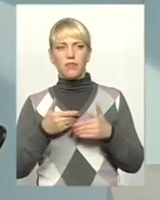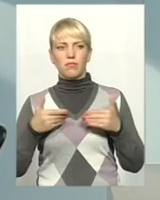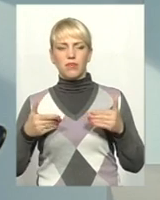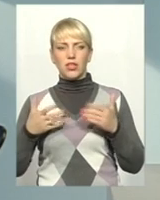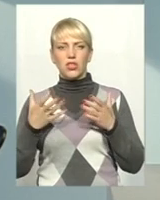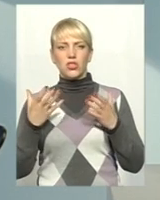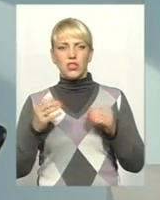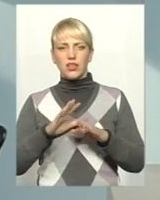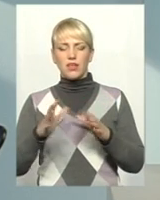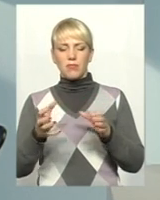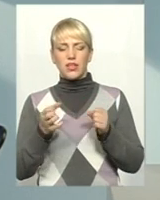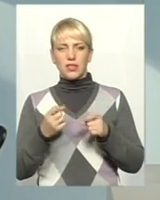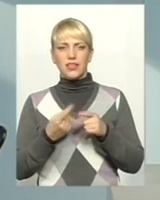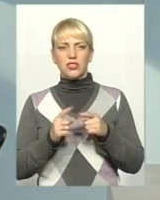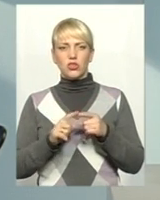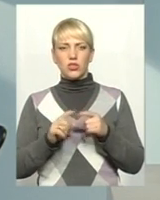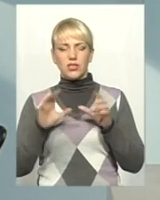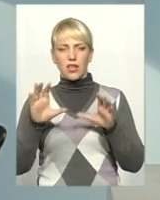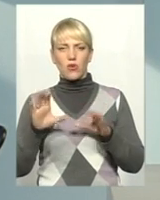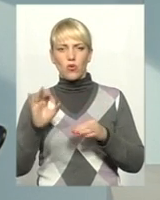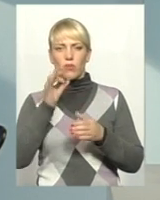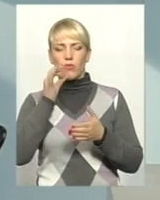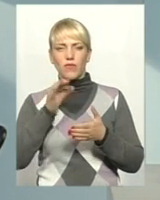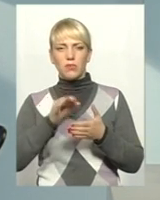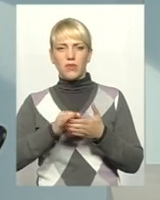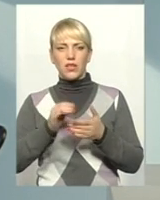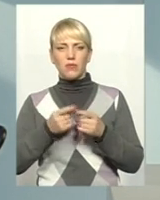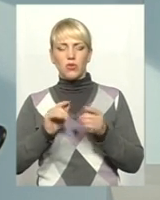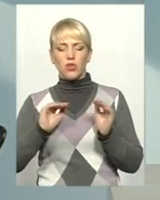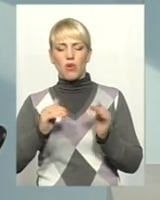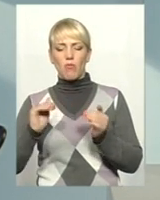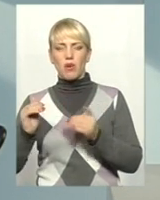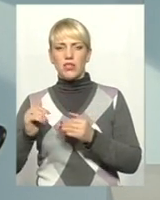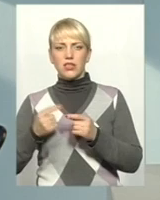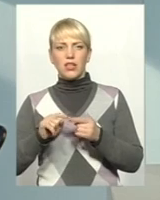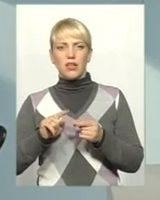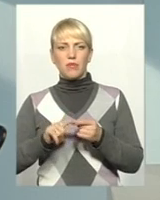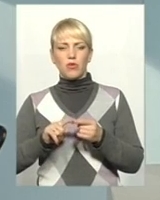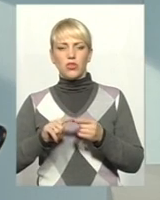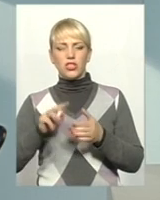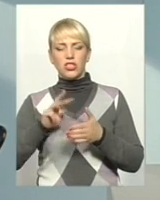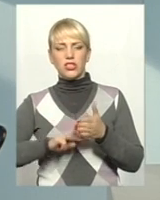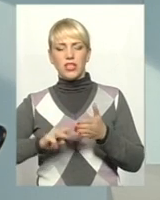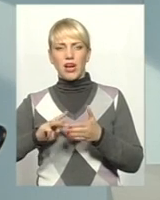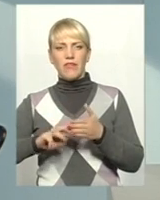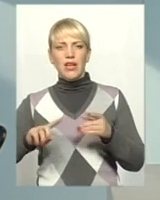не прийняли того закону про ту відповідальність і ті про ті обмеження, і про ті штрафи, які